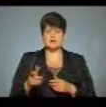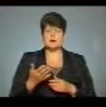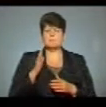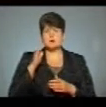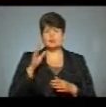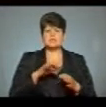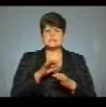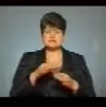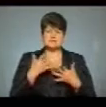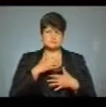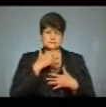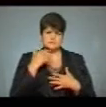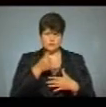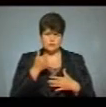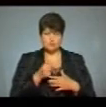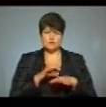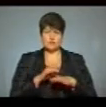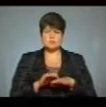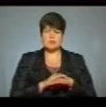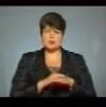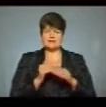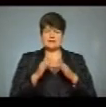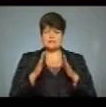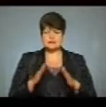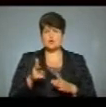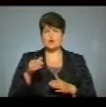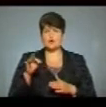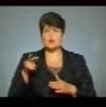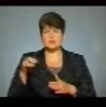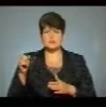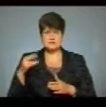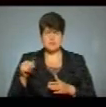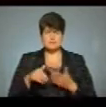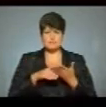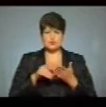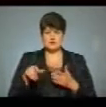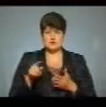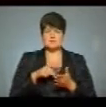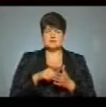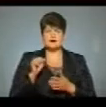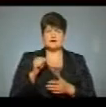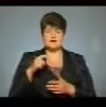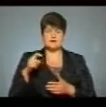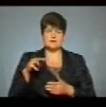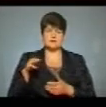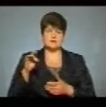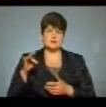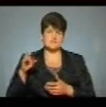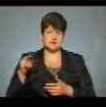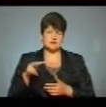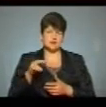рік поспіль проводить благодійний табір з голландськими волонтерами з міста Ахтервел і Лузден.